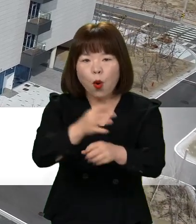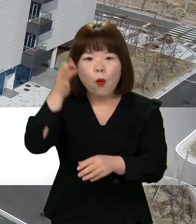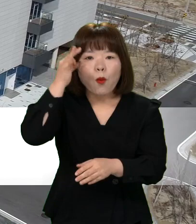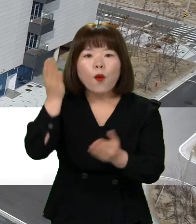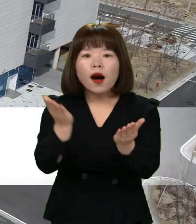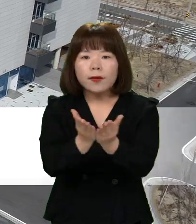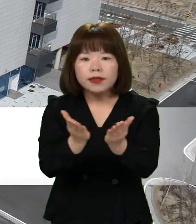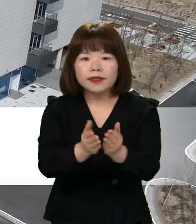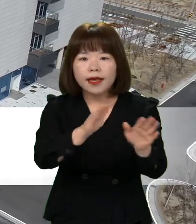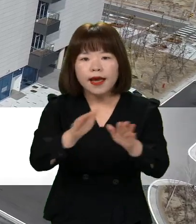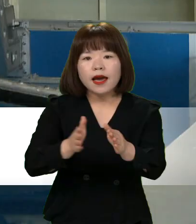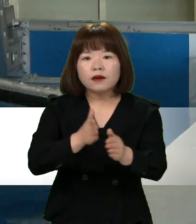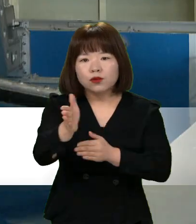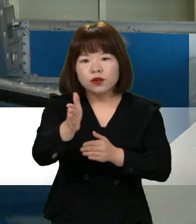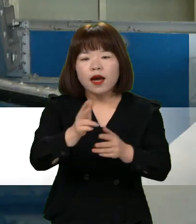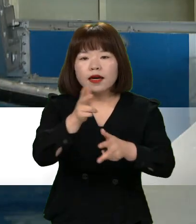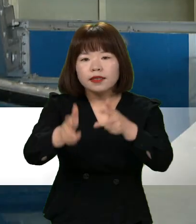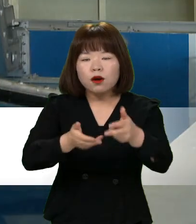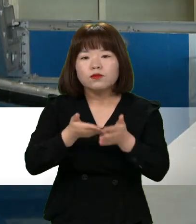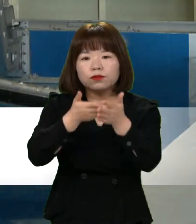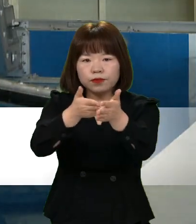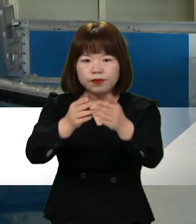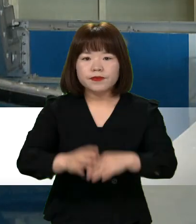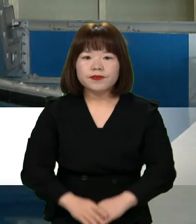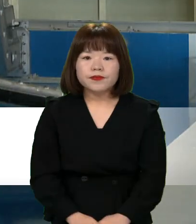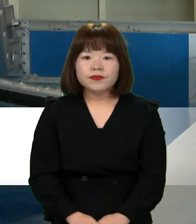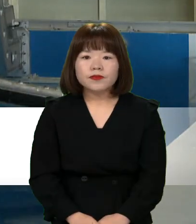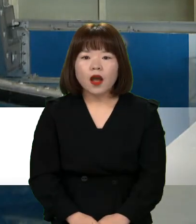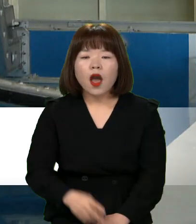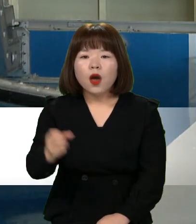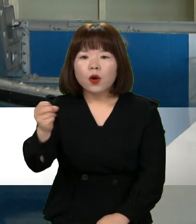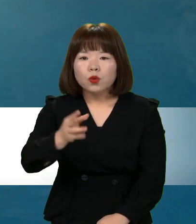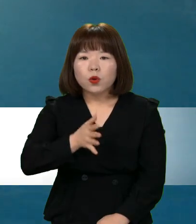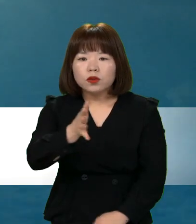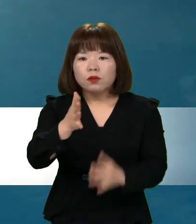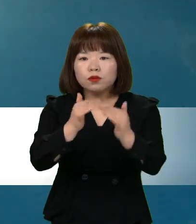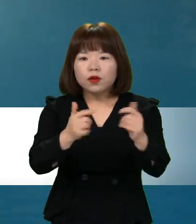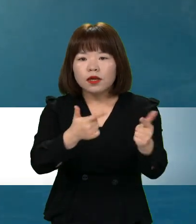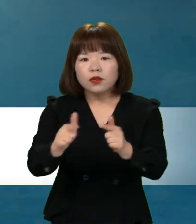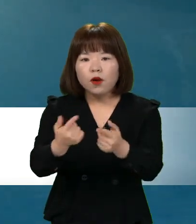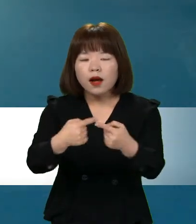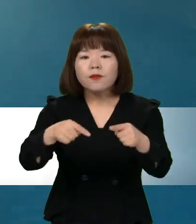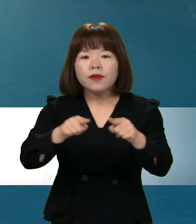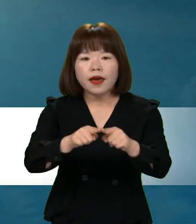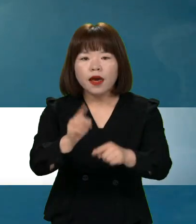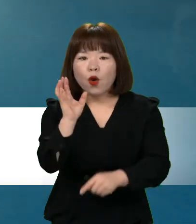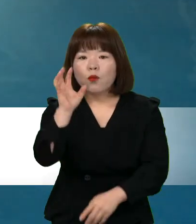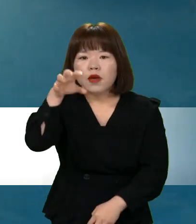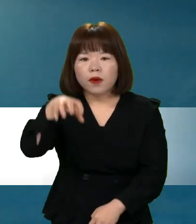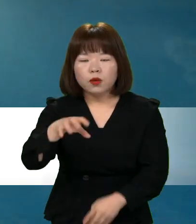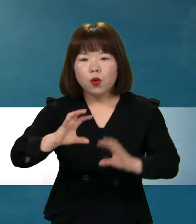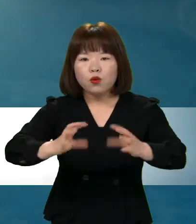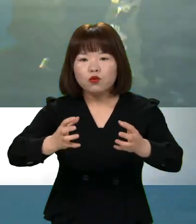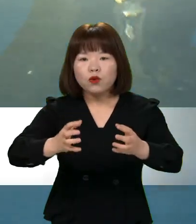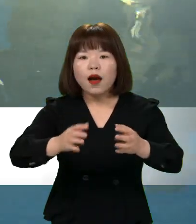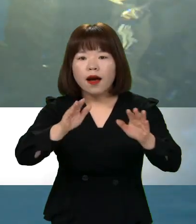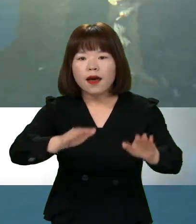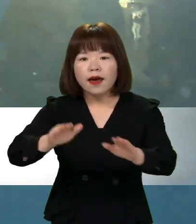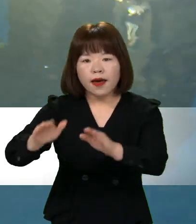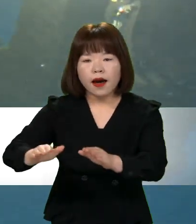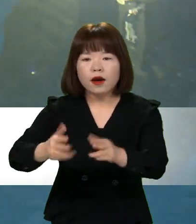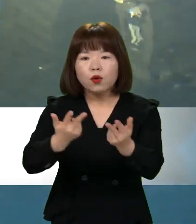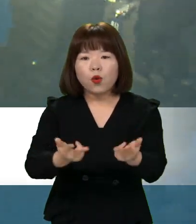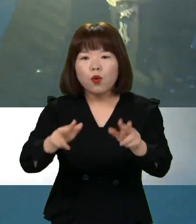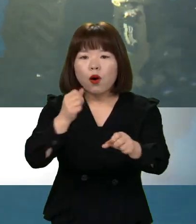맞춤형 해양 수산 분야 사업을 추진합니다 또 한국 해양 과학 기술원의 전문가들과 함께 홈 이반도